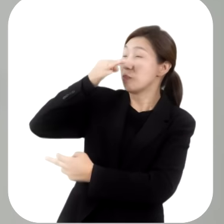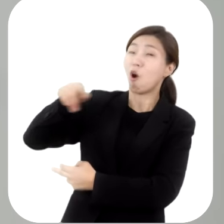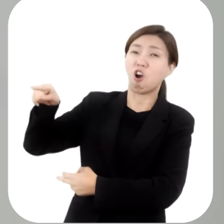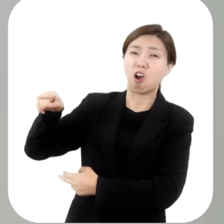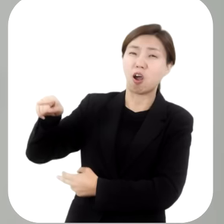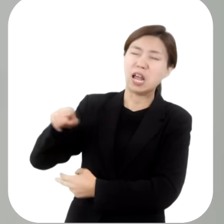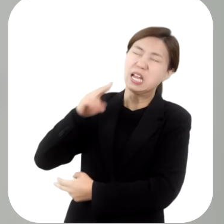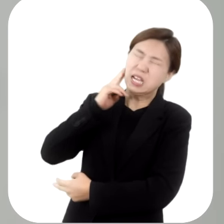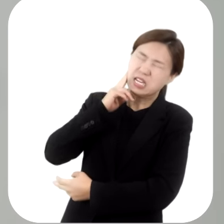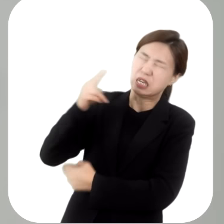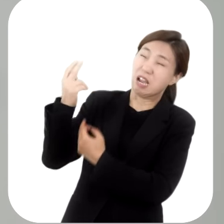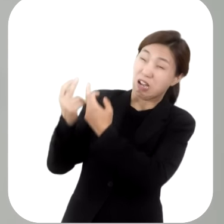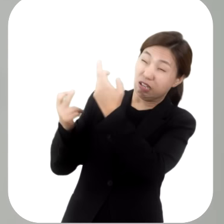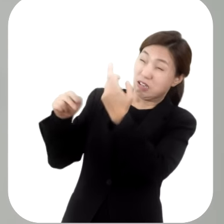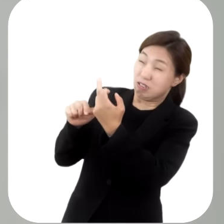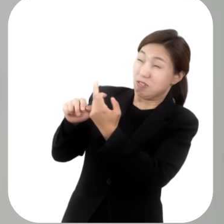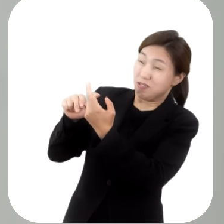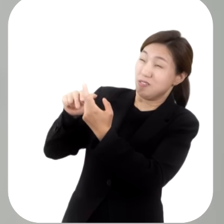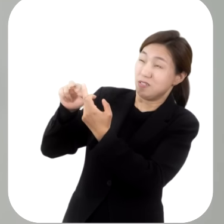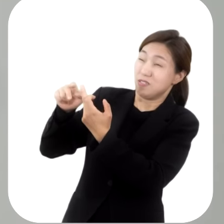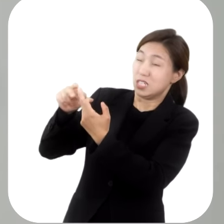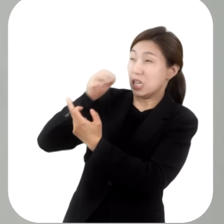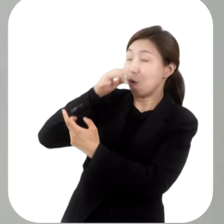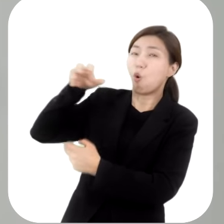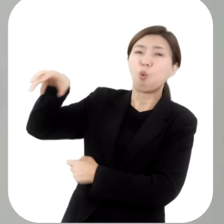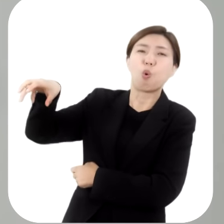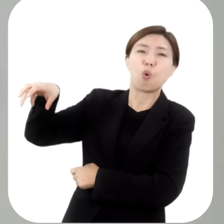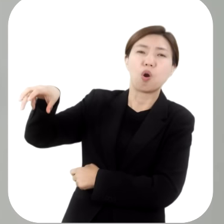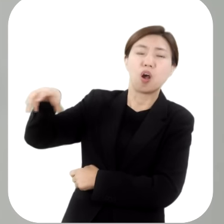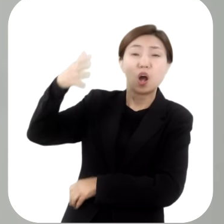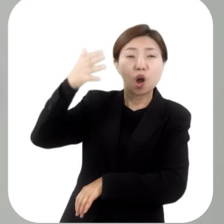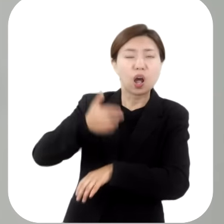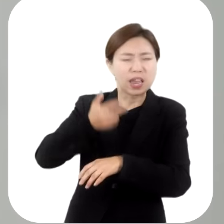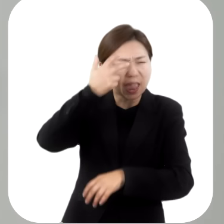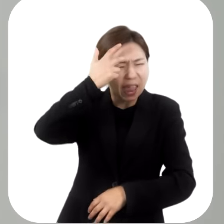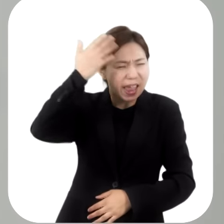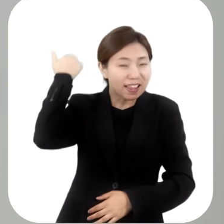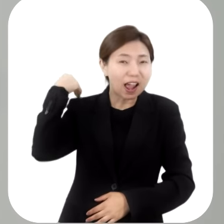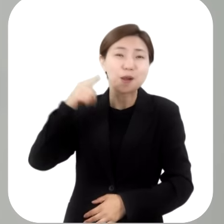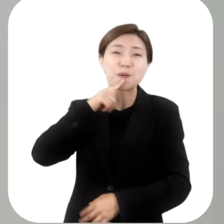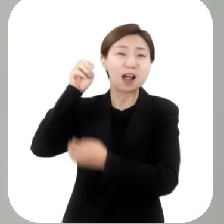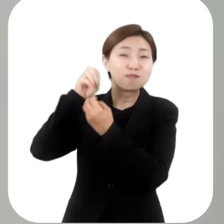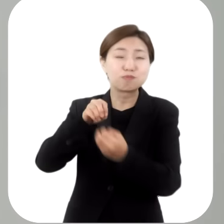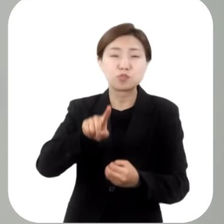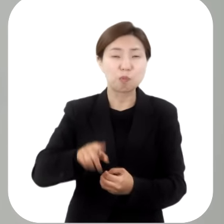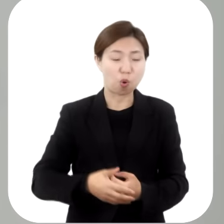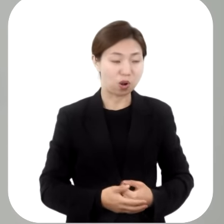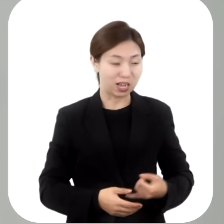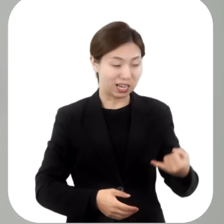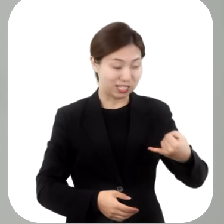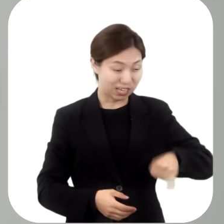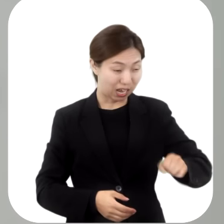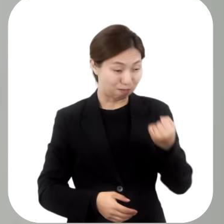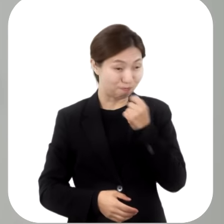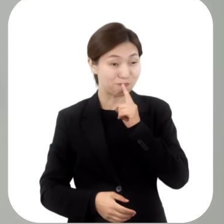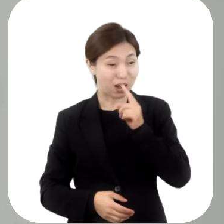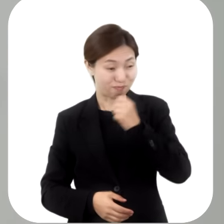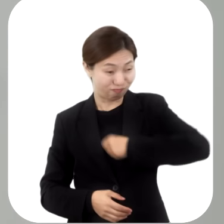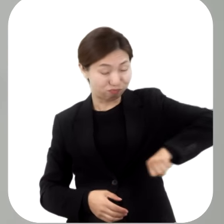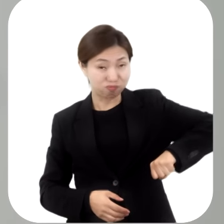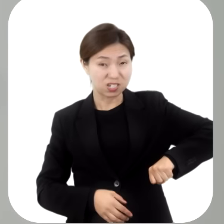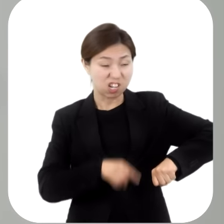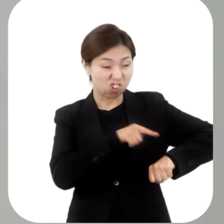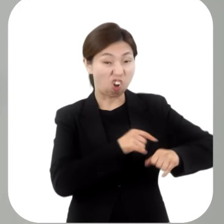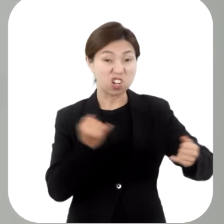이렇게 험지 중에 험지, 오지 중에 오지라고 해서 여자아이가 말을 안 들으면 거기 시집